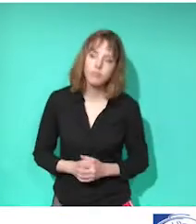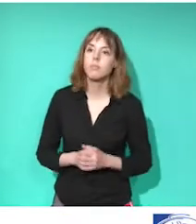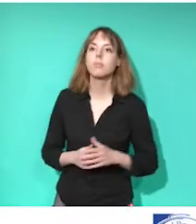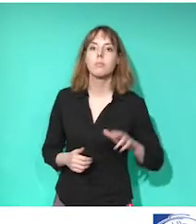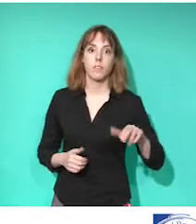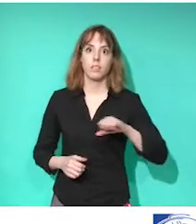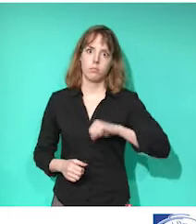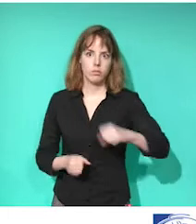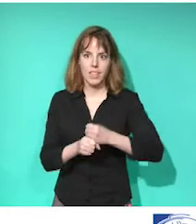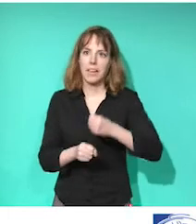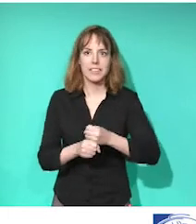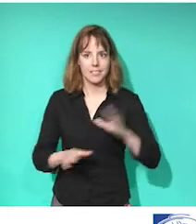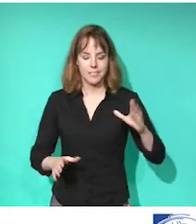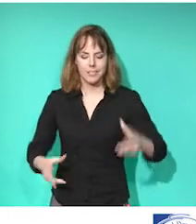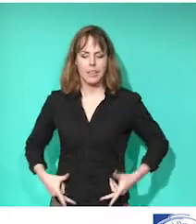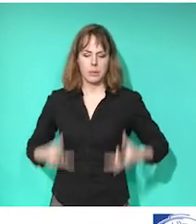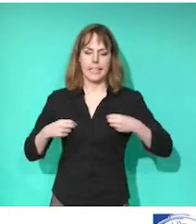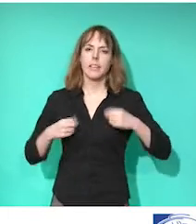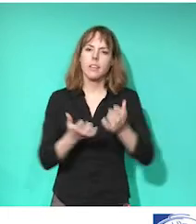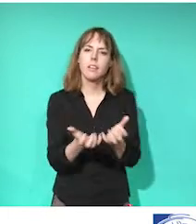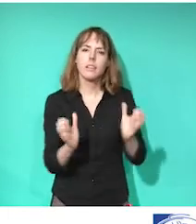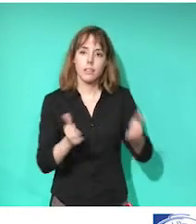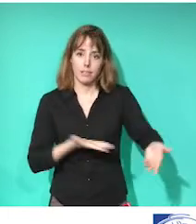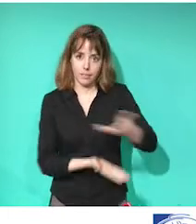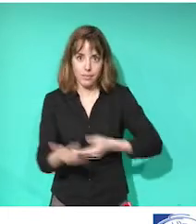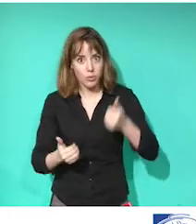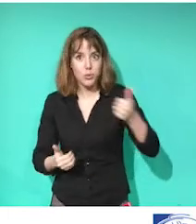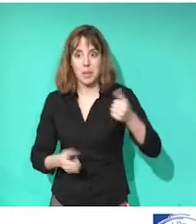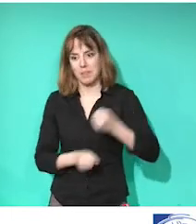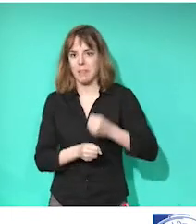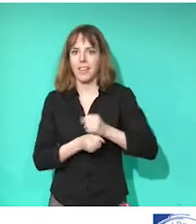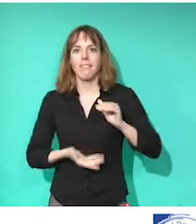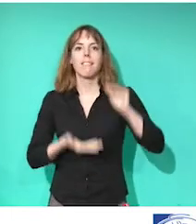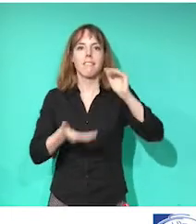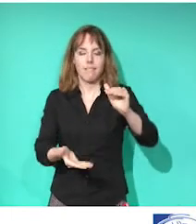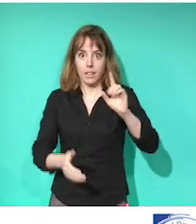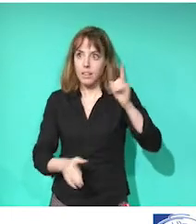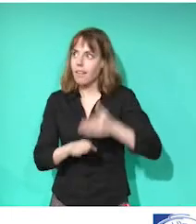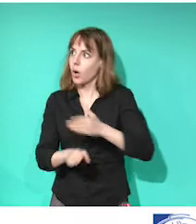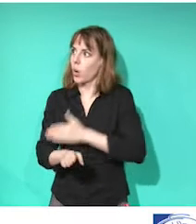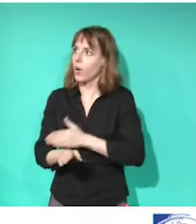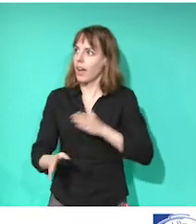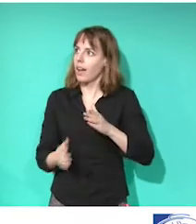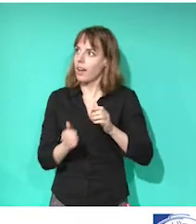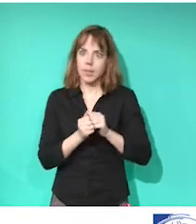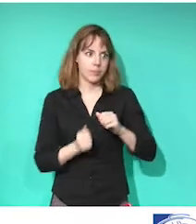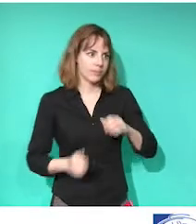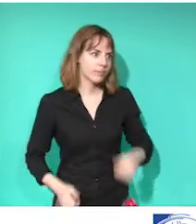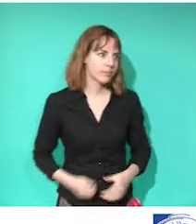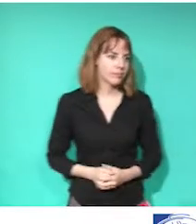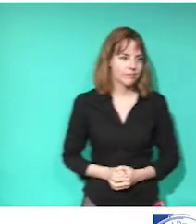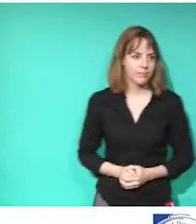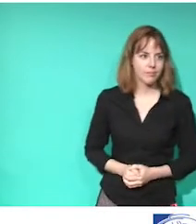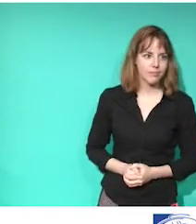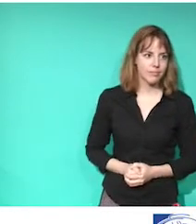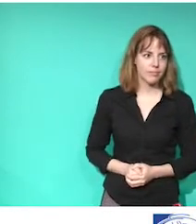en atelier et en table ronde où vous allez travailler, on va, avec Brigitte Grézy, où est-elle ? Elle est là. Faire